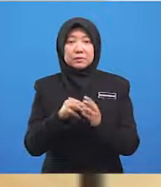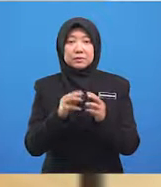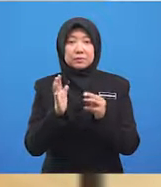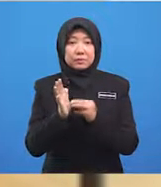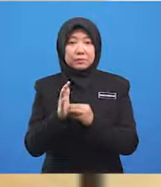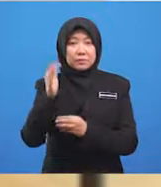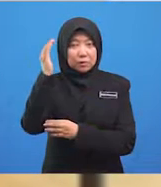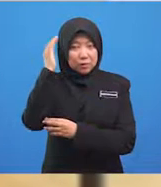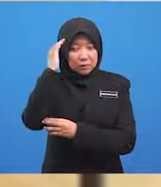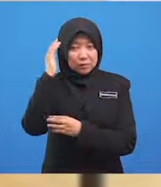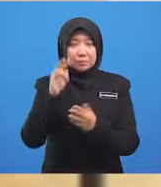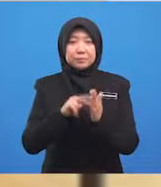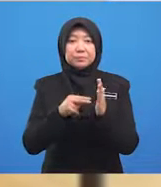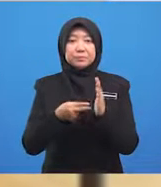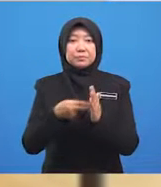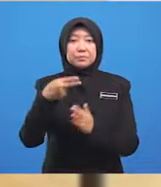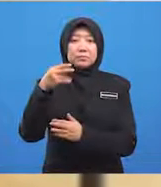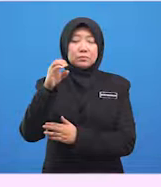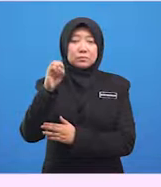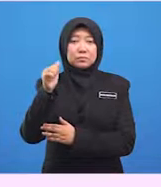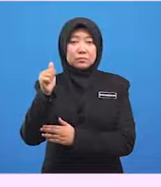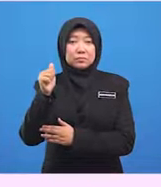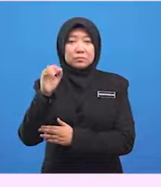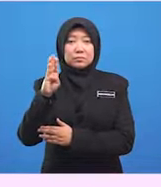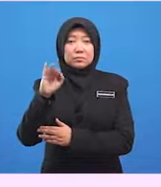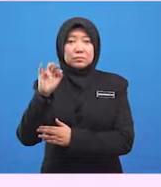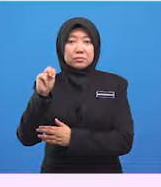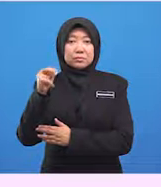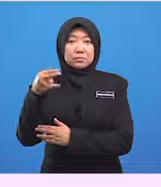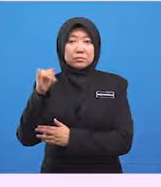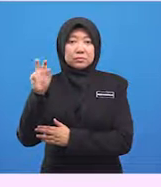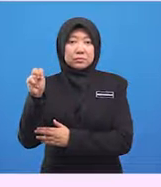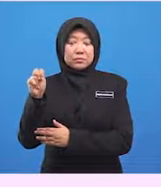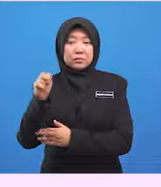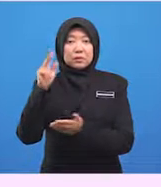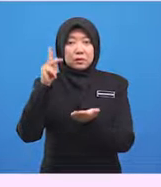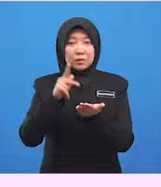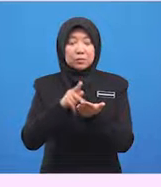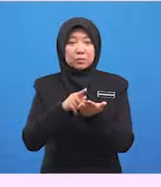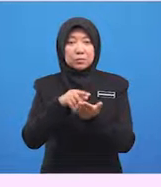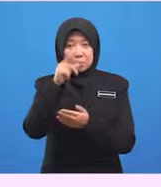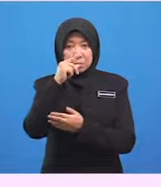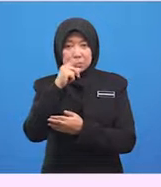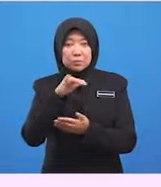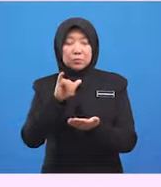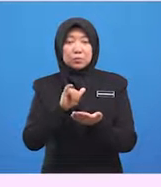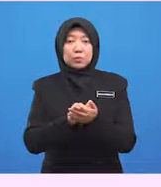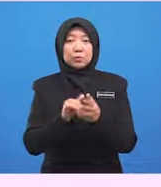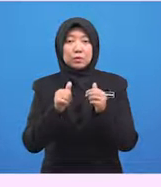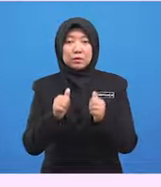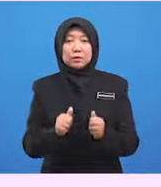istilah opinion telah diperkenalkan oleh Madeleine colani yang merupakan ahli arkeologi